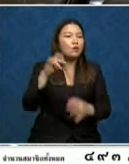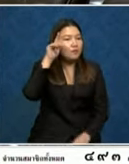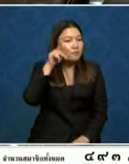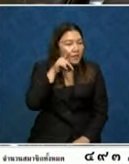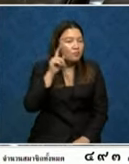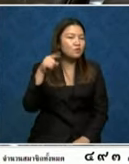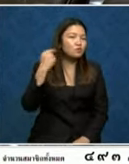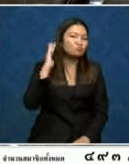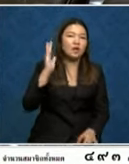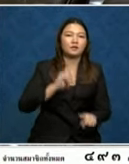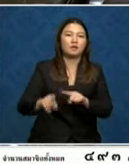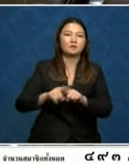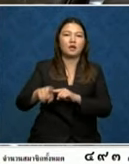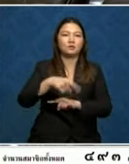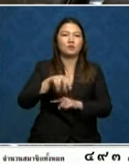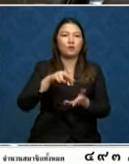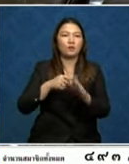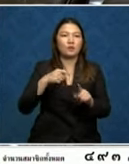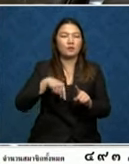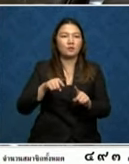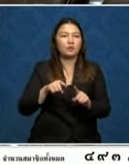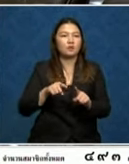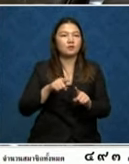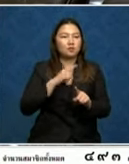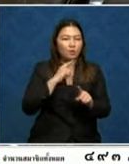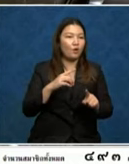เราไม่ได้เอาเรื่องที่เกี่ยวกร้